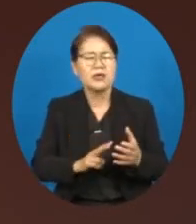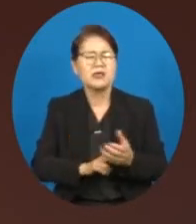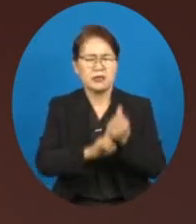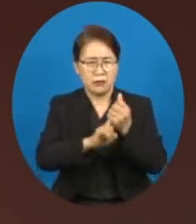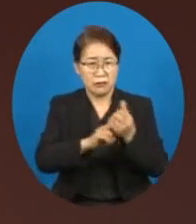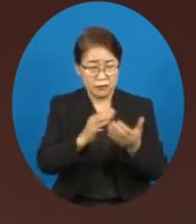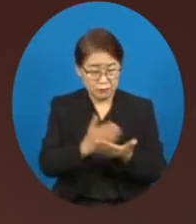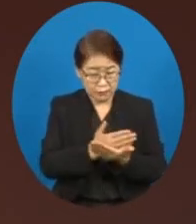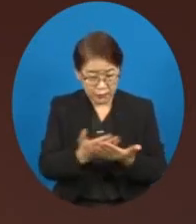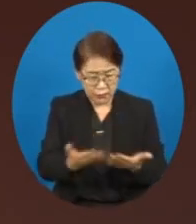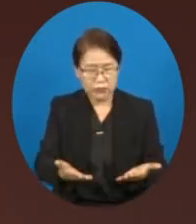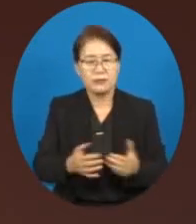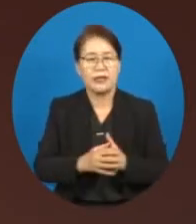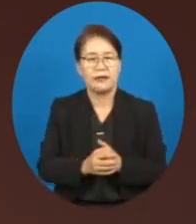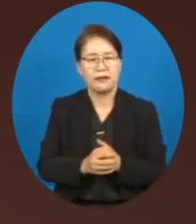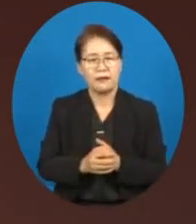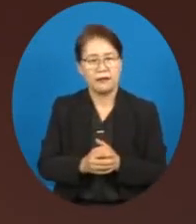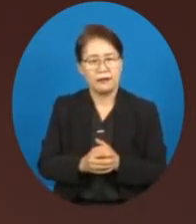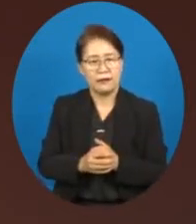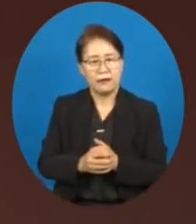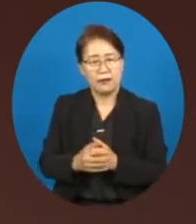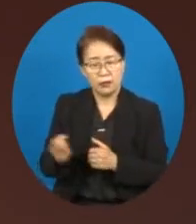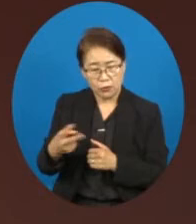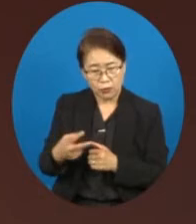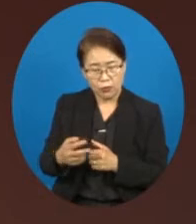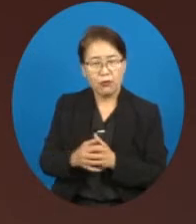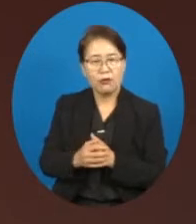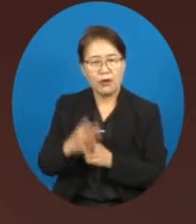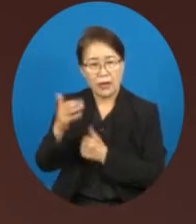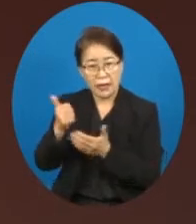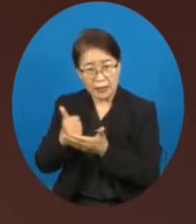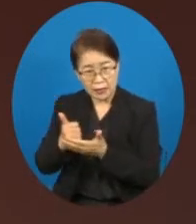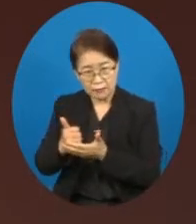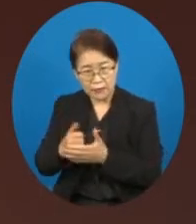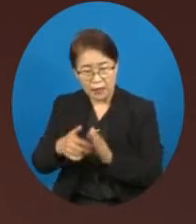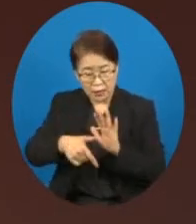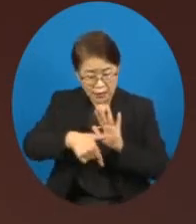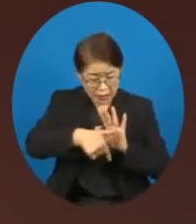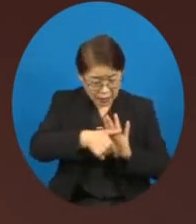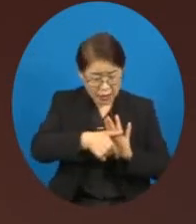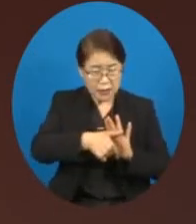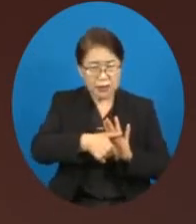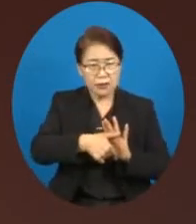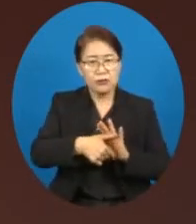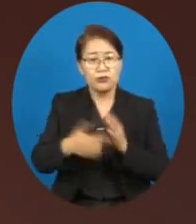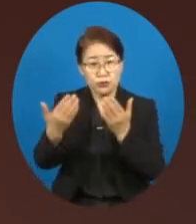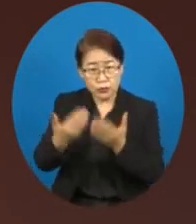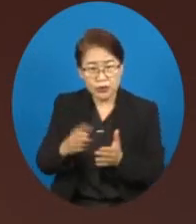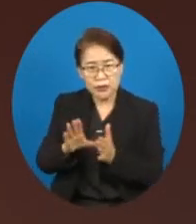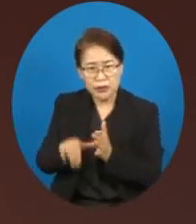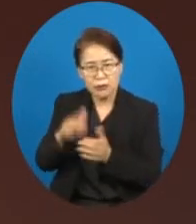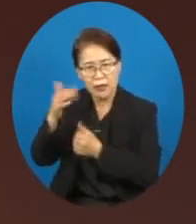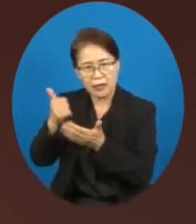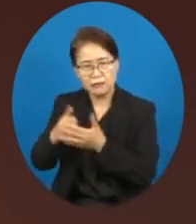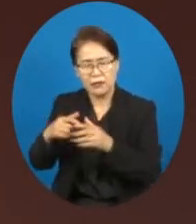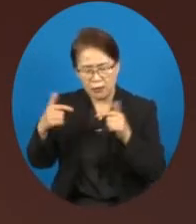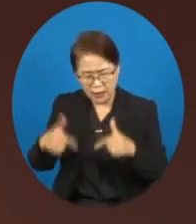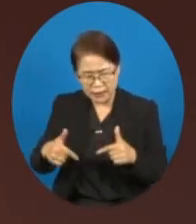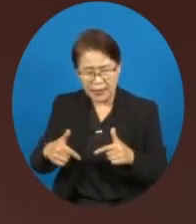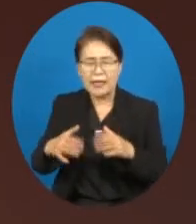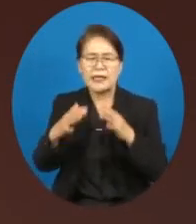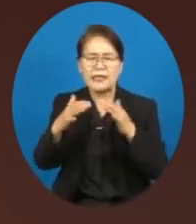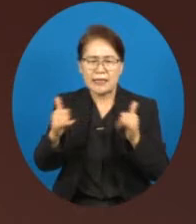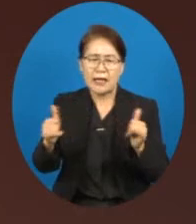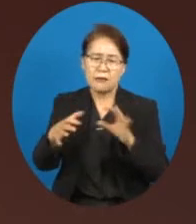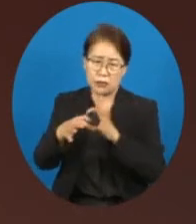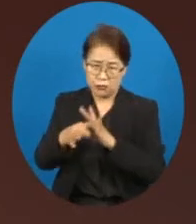때만이 아니라 율법을 주시고 계시의 말씀을 주실 때도 하나님은 언제나